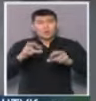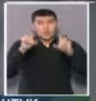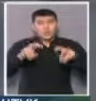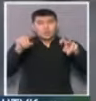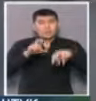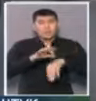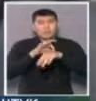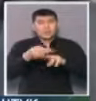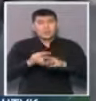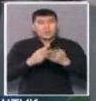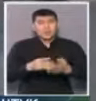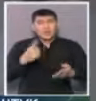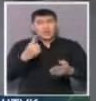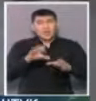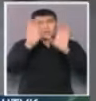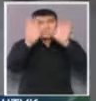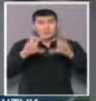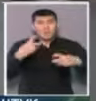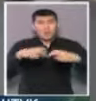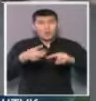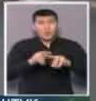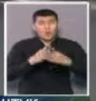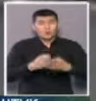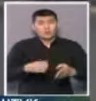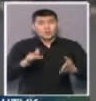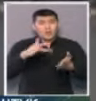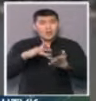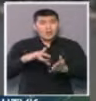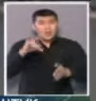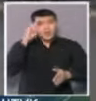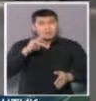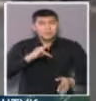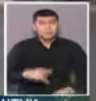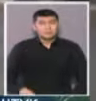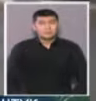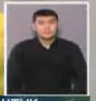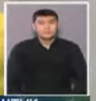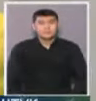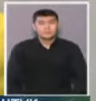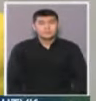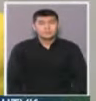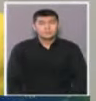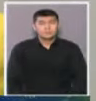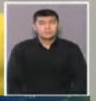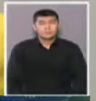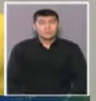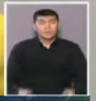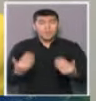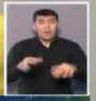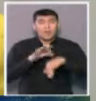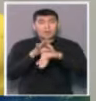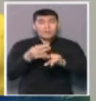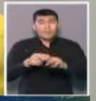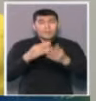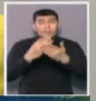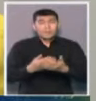по части 1 статьи 339 уголовного кодекса республики казахстан досудебное расследование проводится